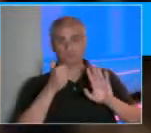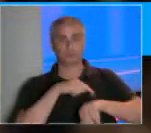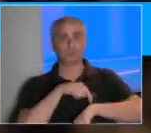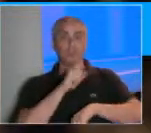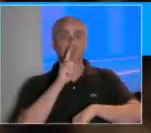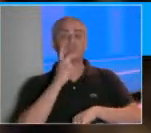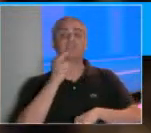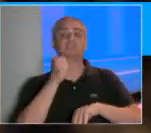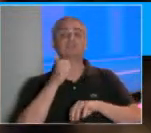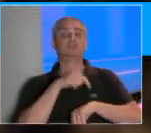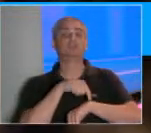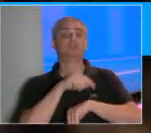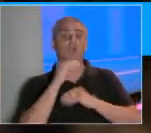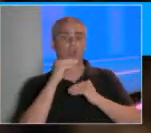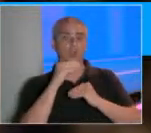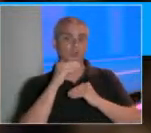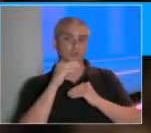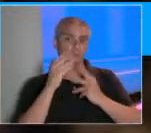שעות, אבל 26 שעות זו עבדות.